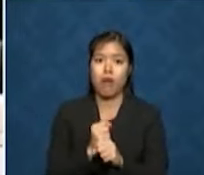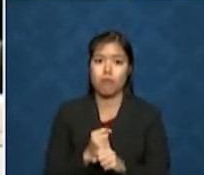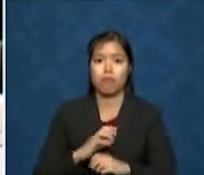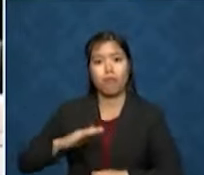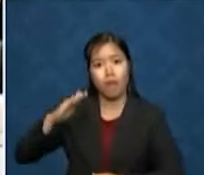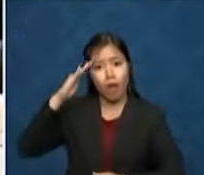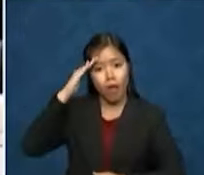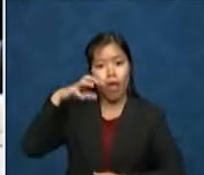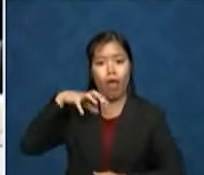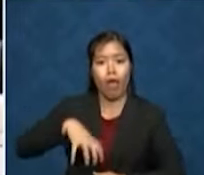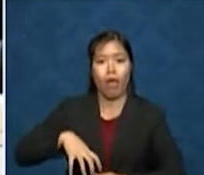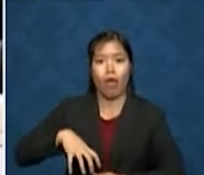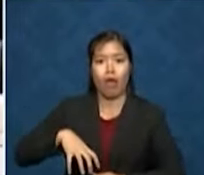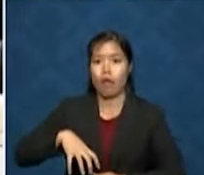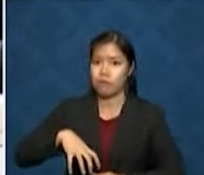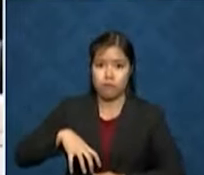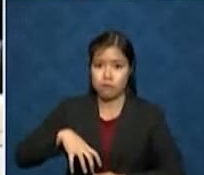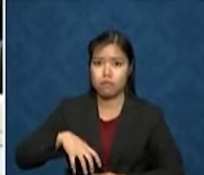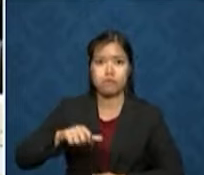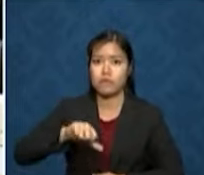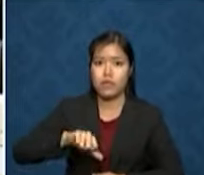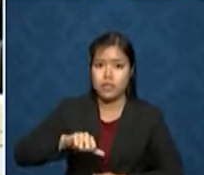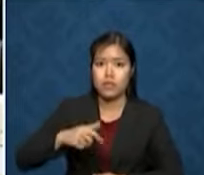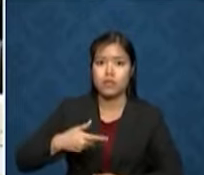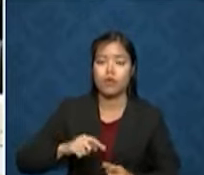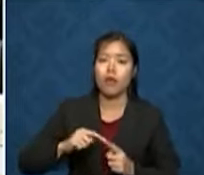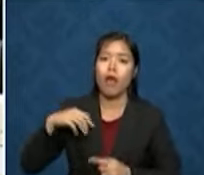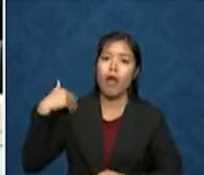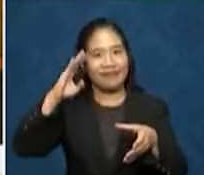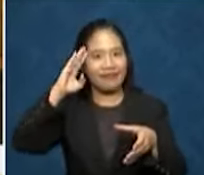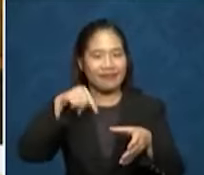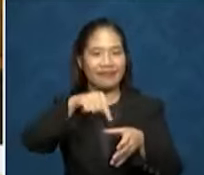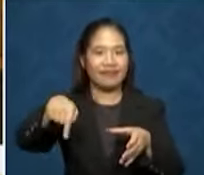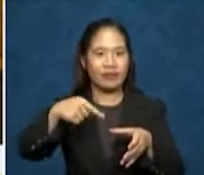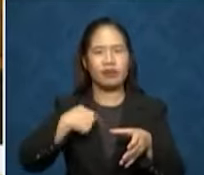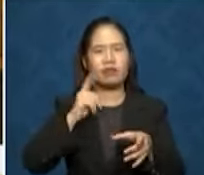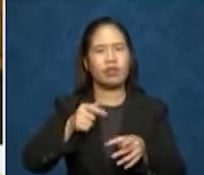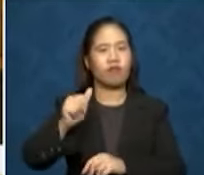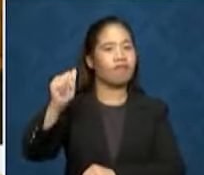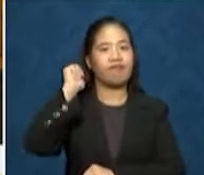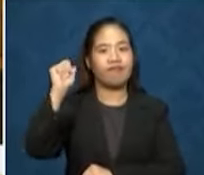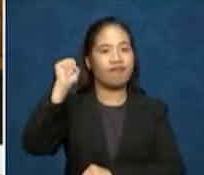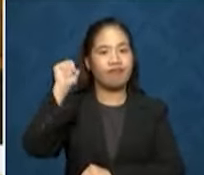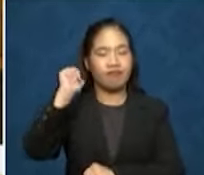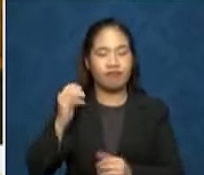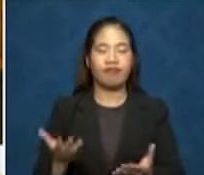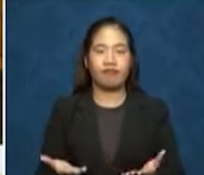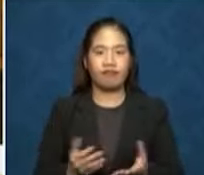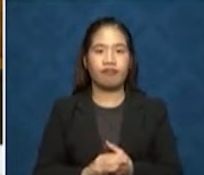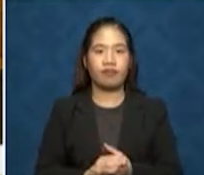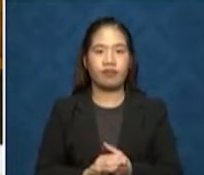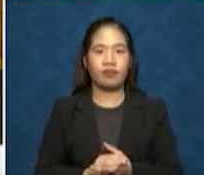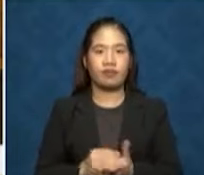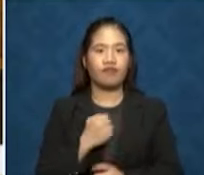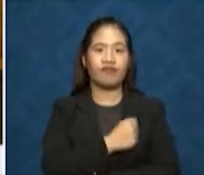ปาล์มก็เสียเวลาแล้วมันเสียเวลาเสียเวลาคนฟังด้วยนะครับอ่ะอันนี้ก็เป็นเรื่องของการในพี่ปายไว้วางใจนะครับแบบไ